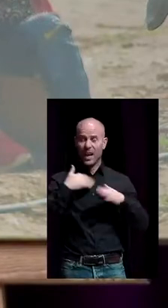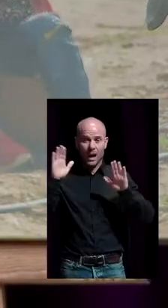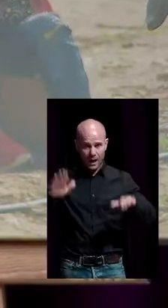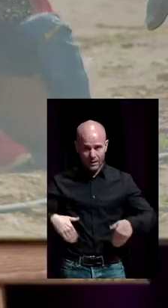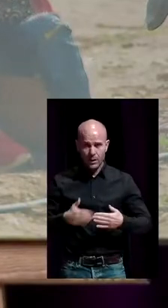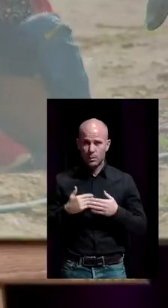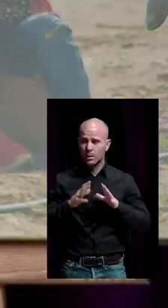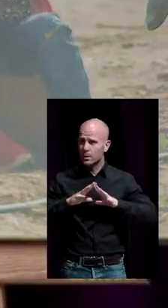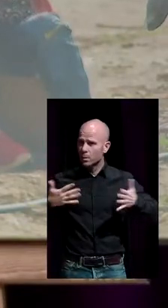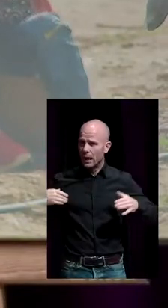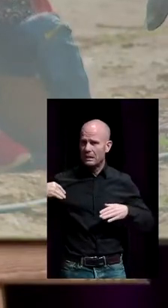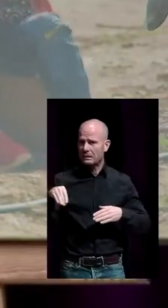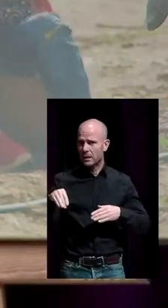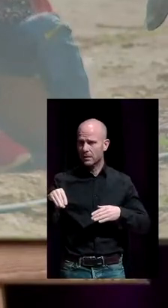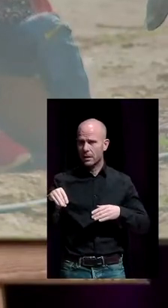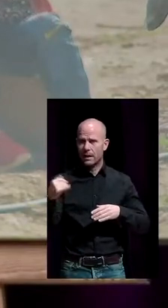stora insatser på